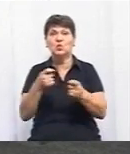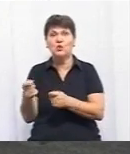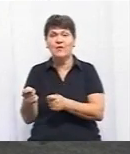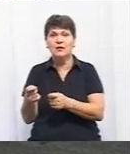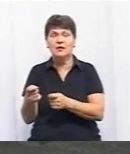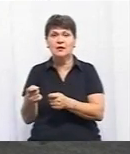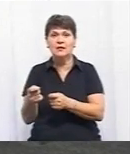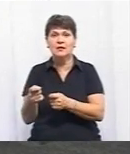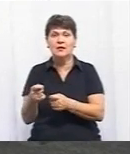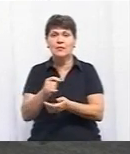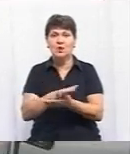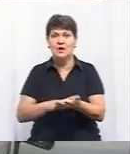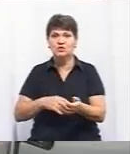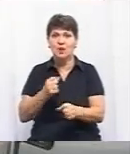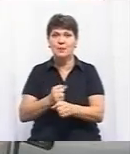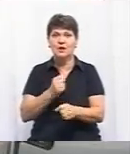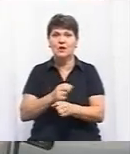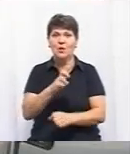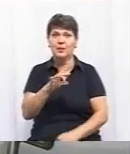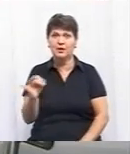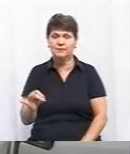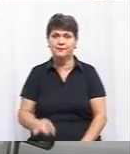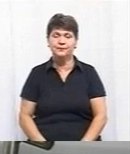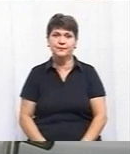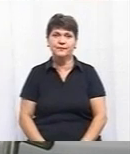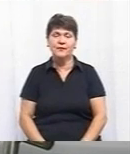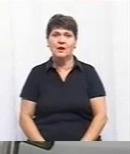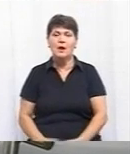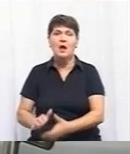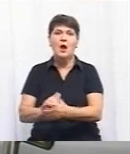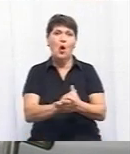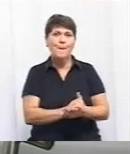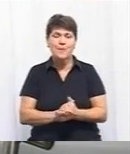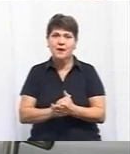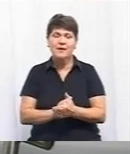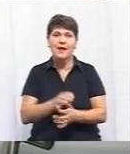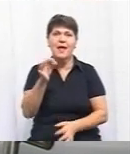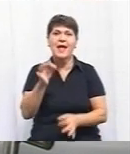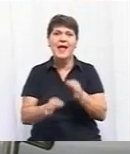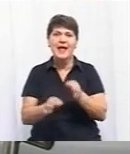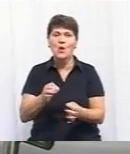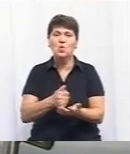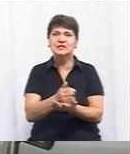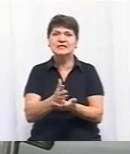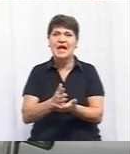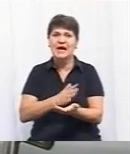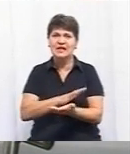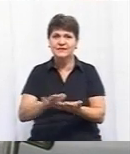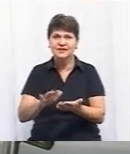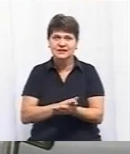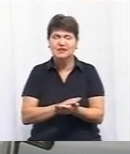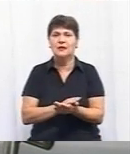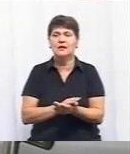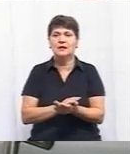переробки? Компанія, ліцензія, сертифікат? Так. Компанія «Екосервіс» в себе включає декілька підприємств. Одне із них – це всім